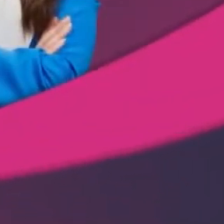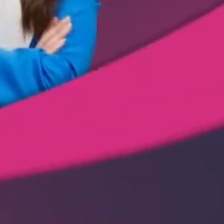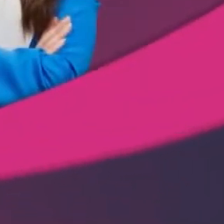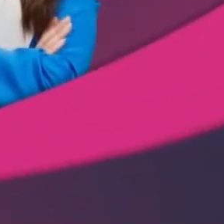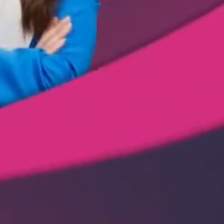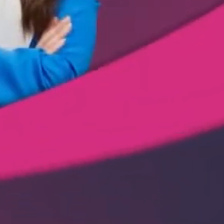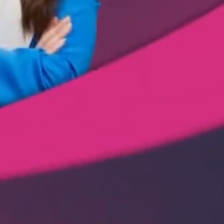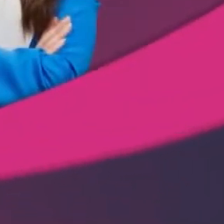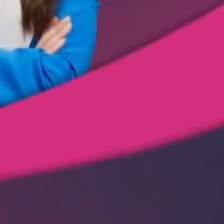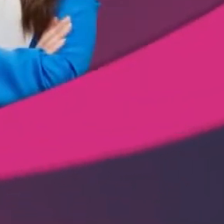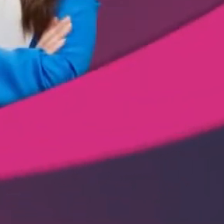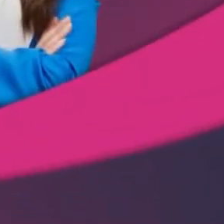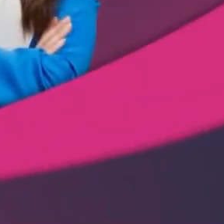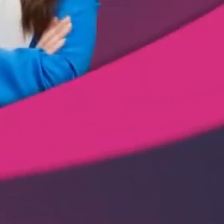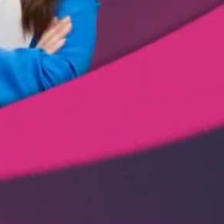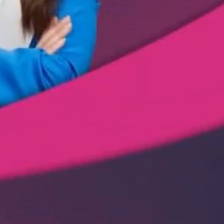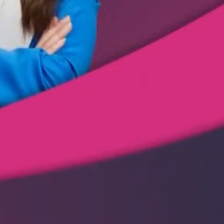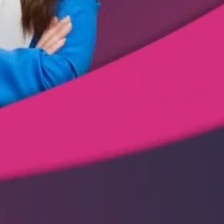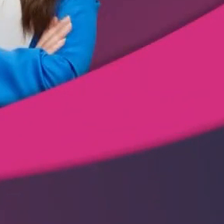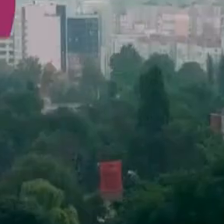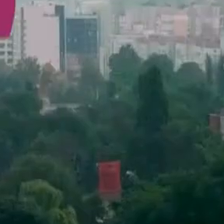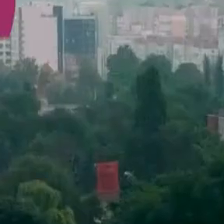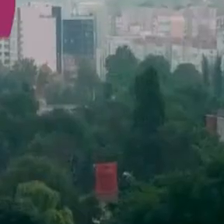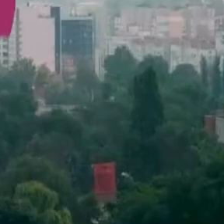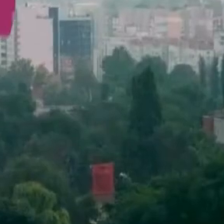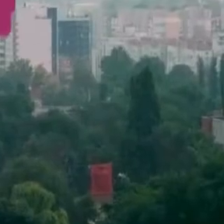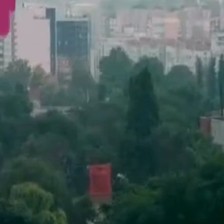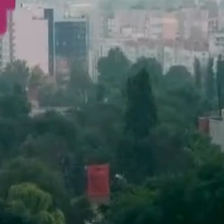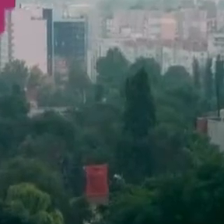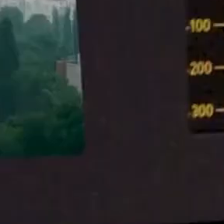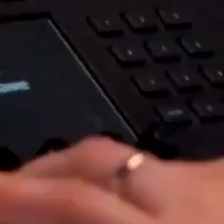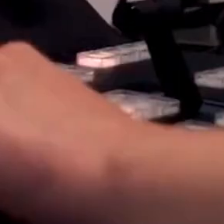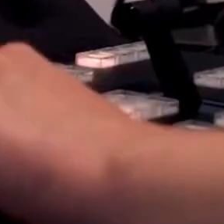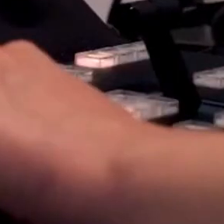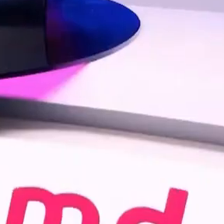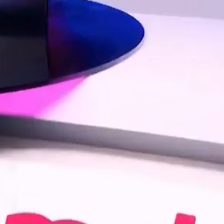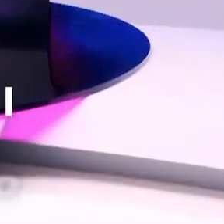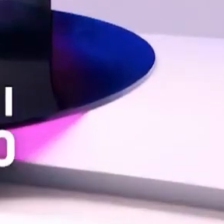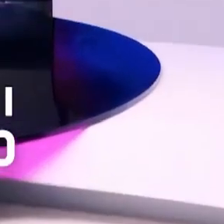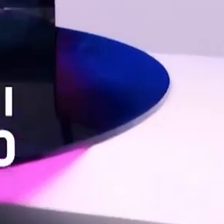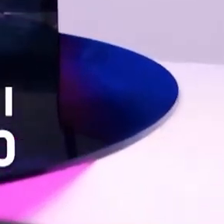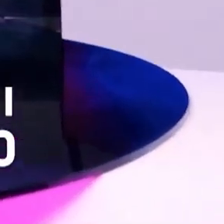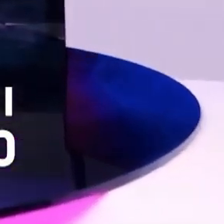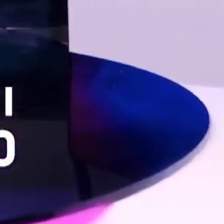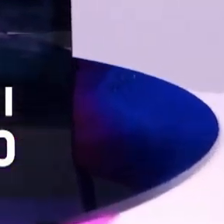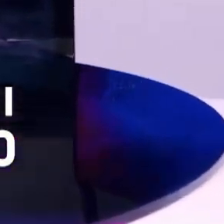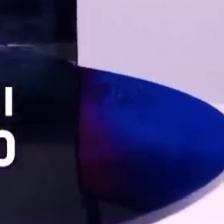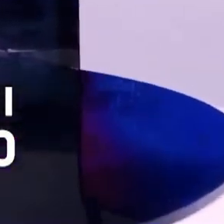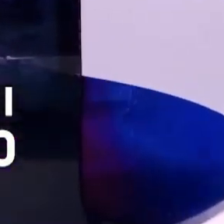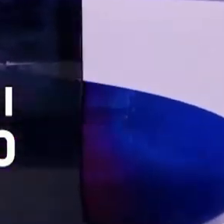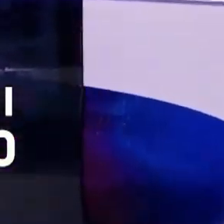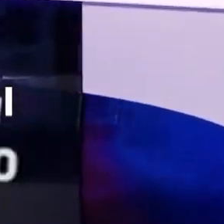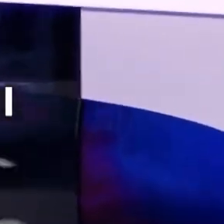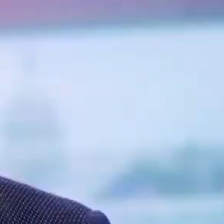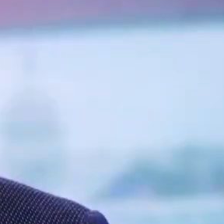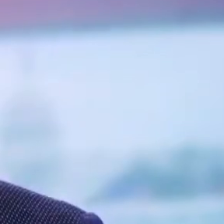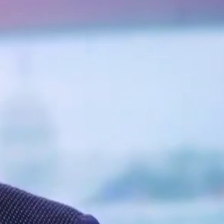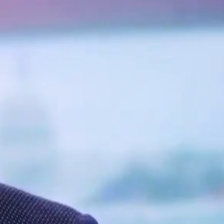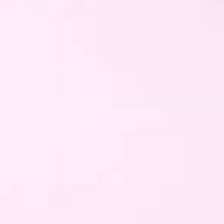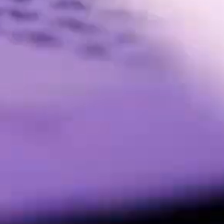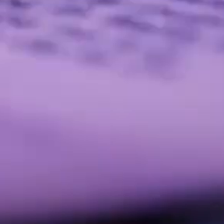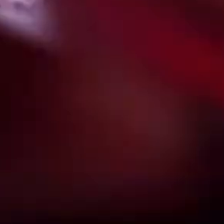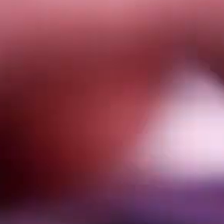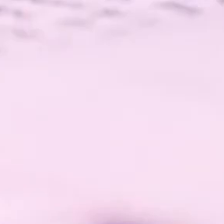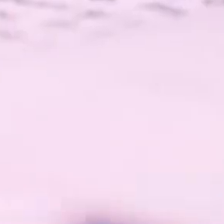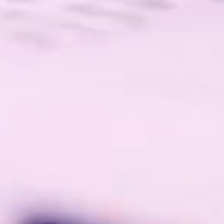întreabă ora 20 00 ca să faci alegeri corecte trebui să fii informat doar Unica garbove scad